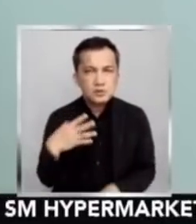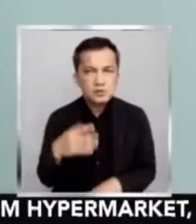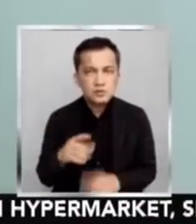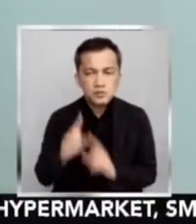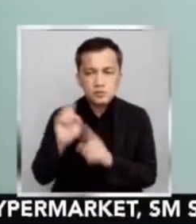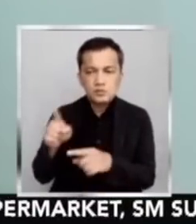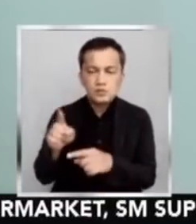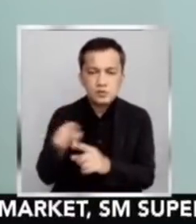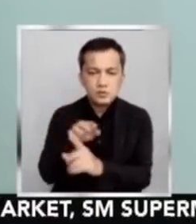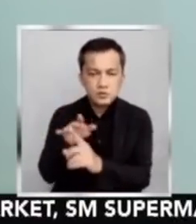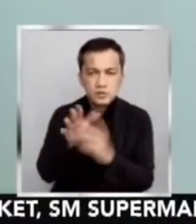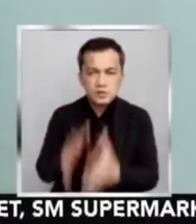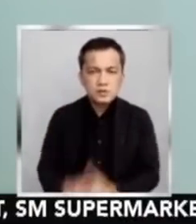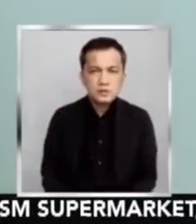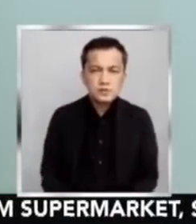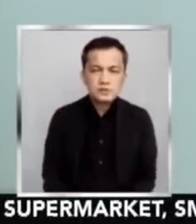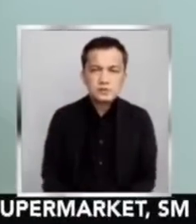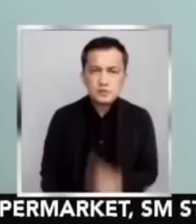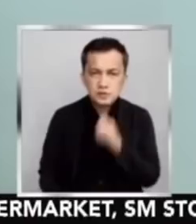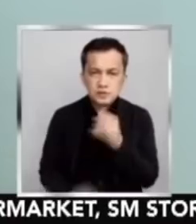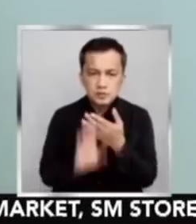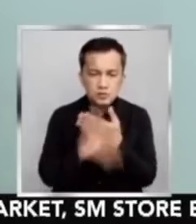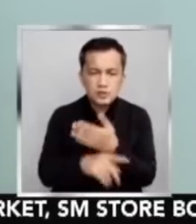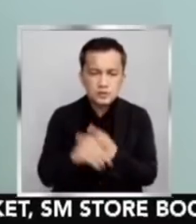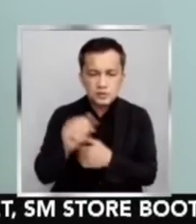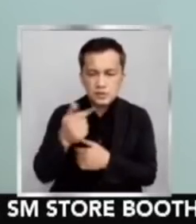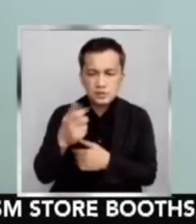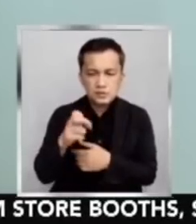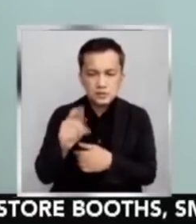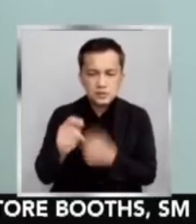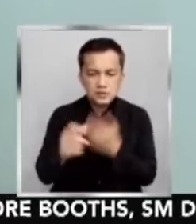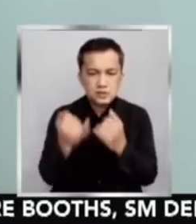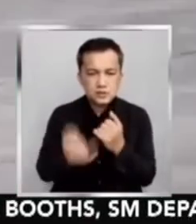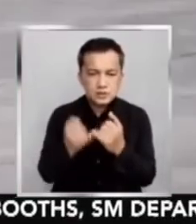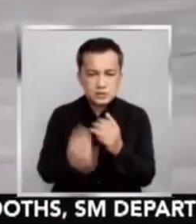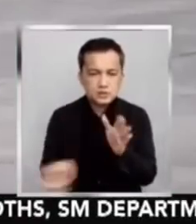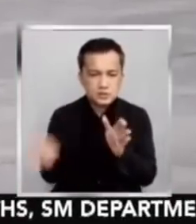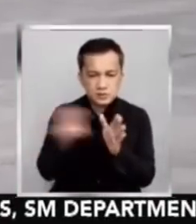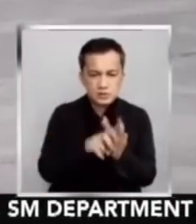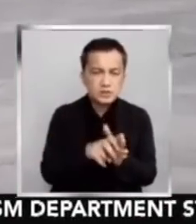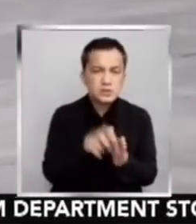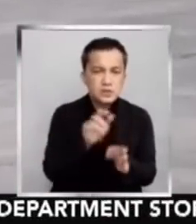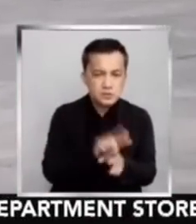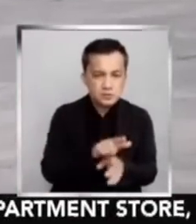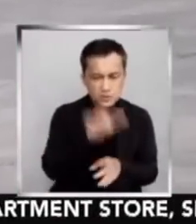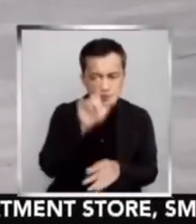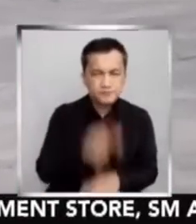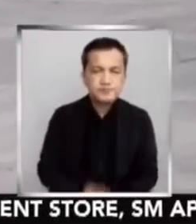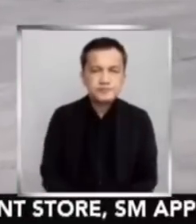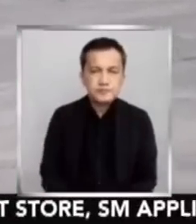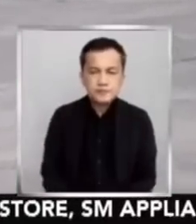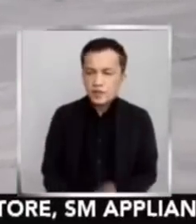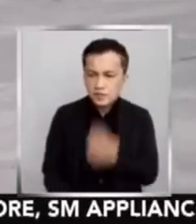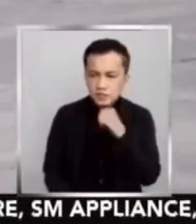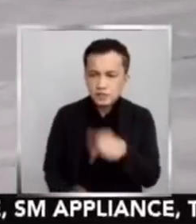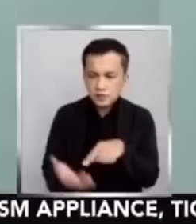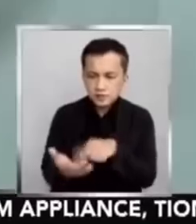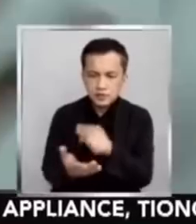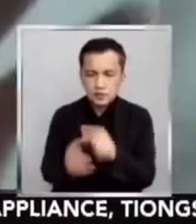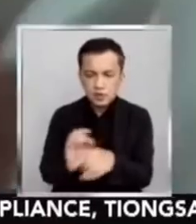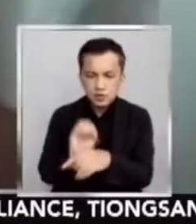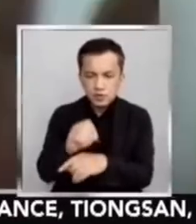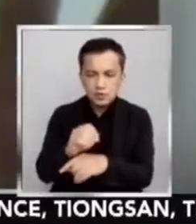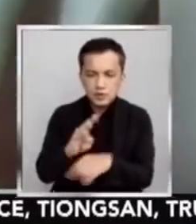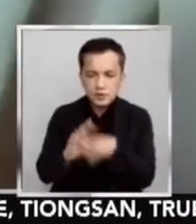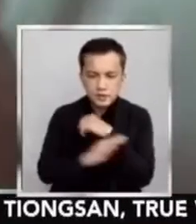supervisor. Hindi na raw bumalik ang check-in agent hanggang sa nakasakay na siya ng eroplano. Hindi rin daw niya binayaran ang over baggage fee. Sa